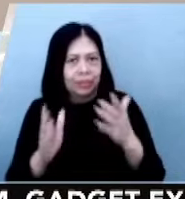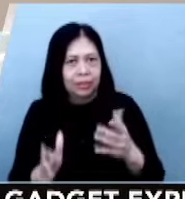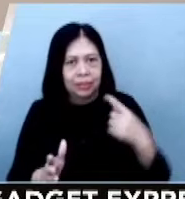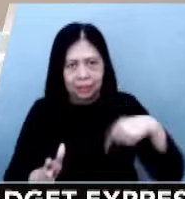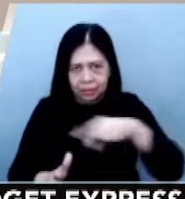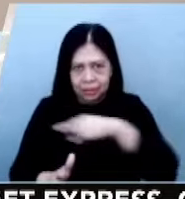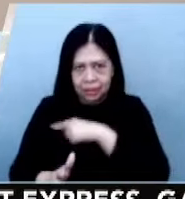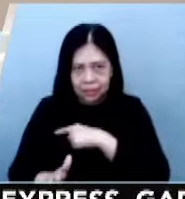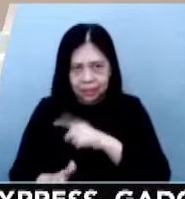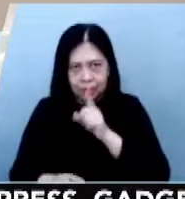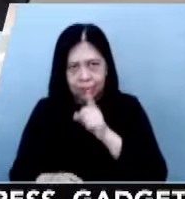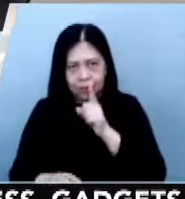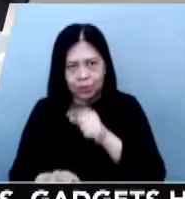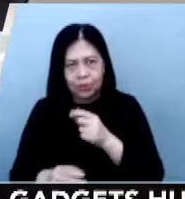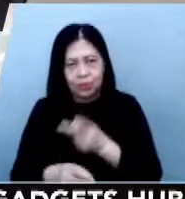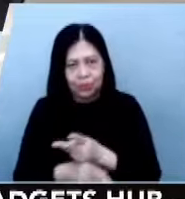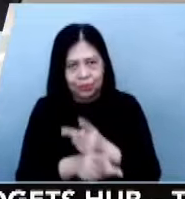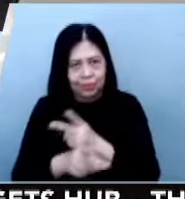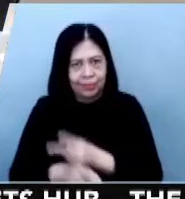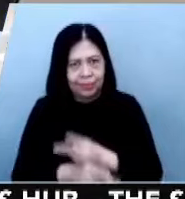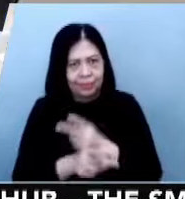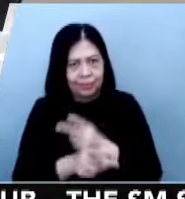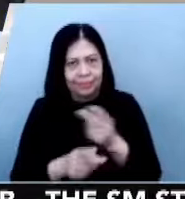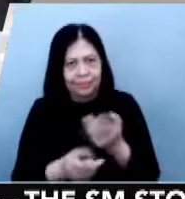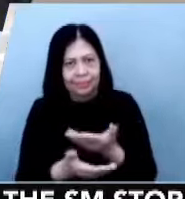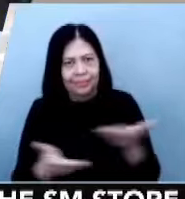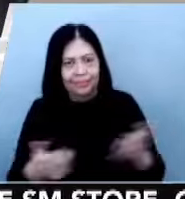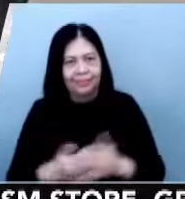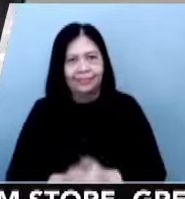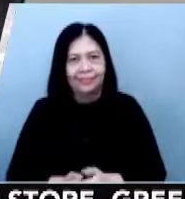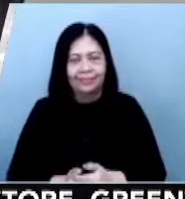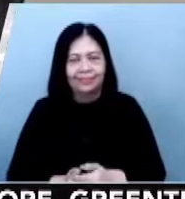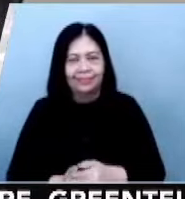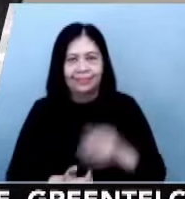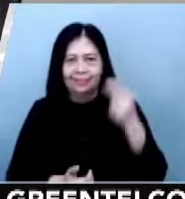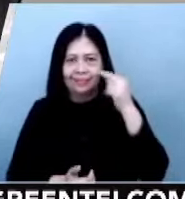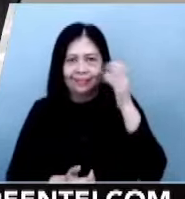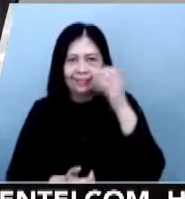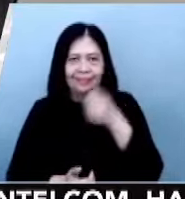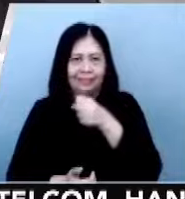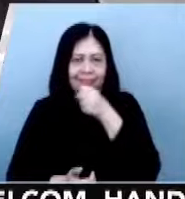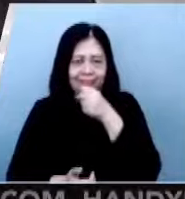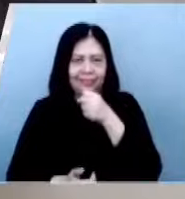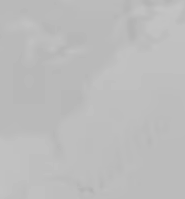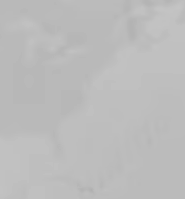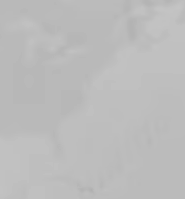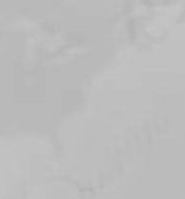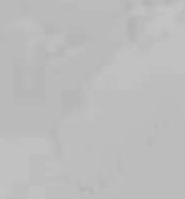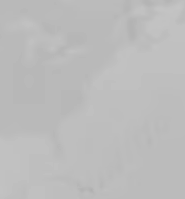Sigurado nga aalagaan din siya ng mga yon. Nelson Canlas, updated sa Showbiz Happenings!